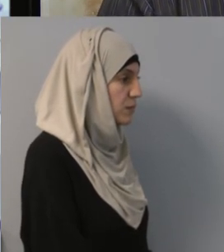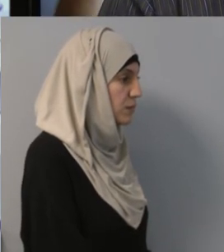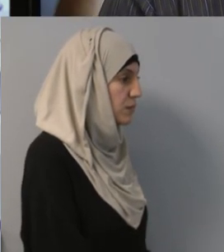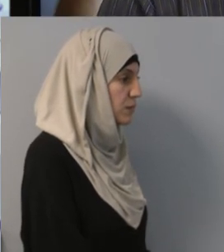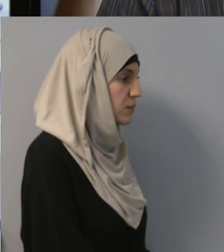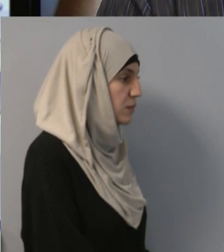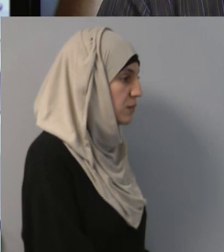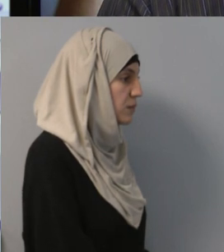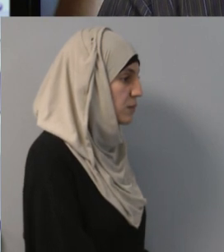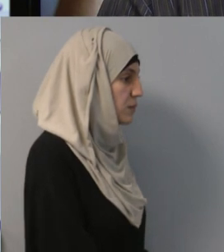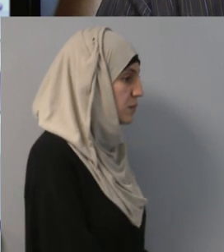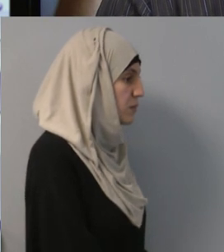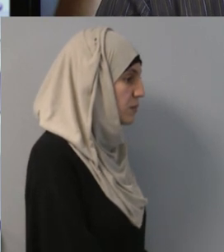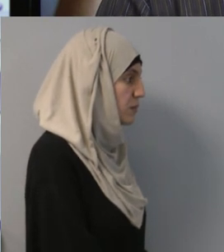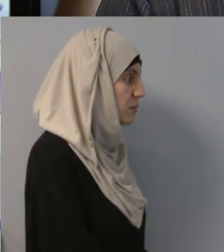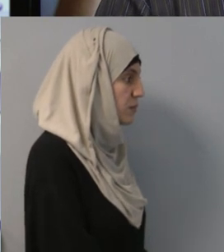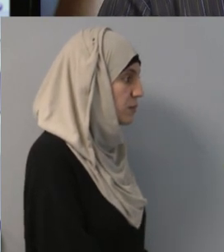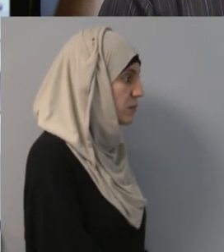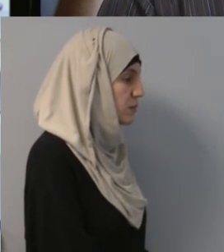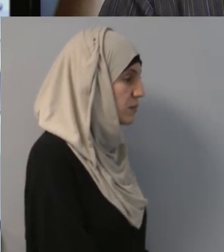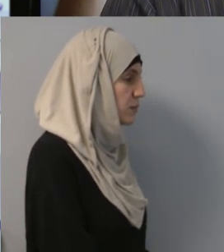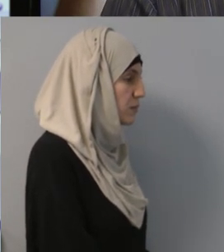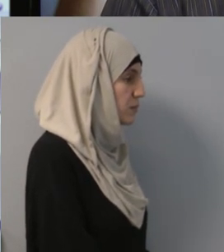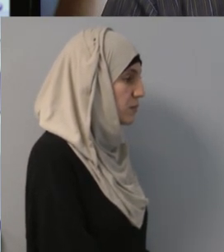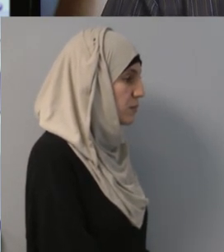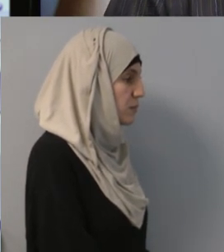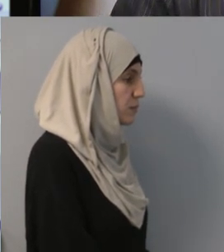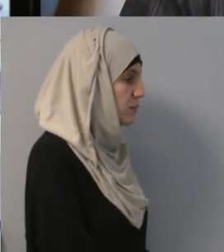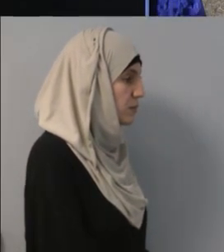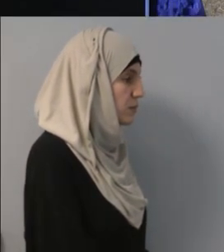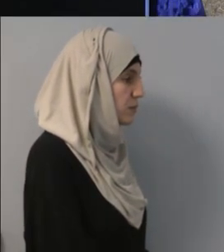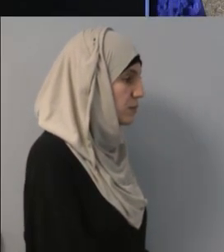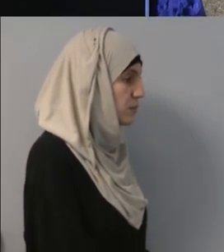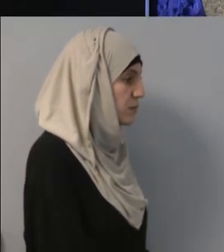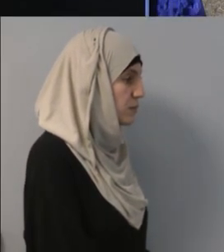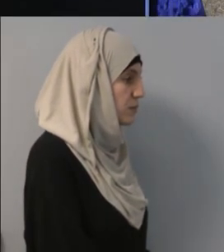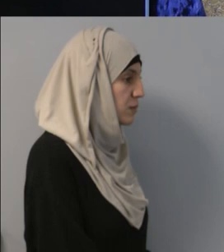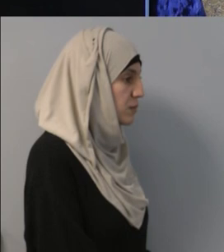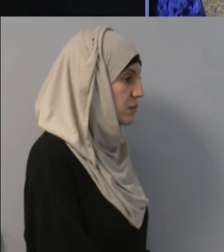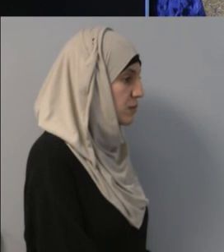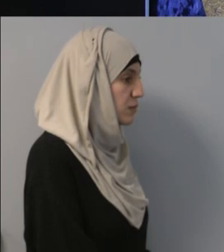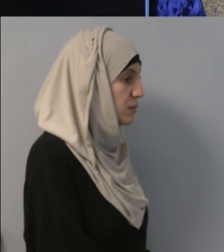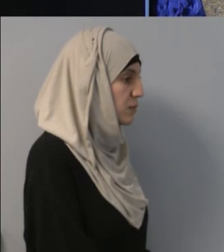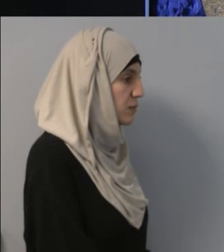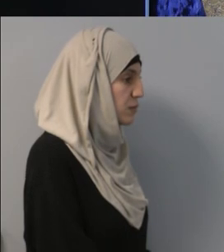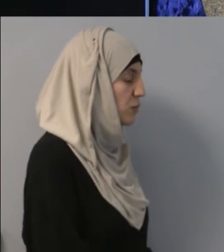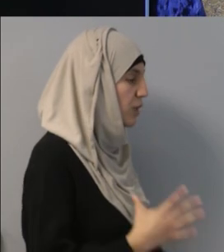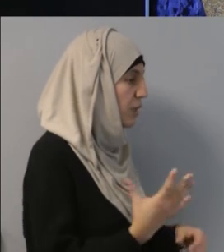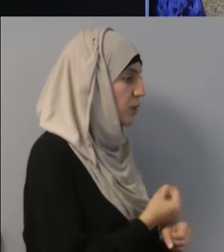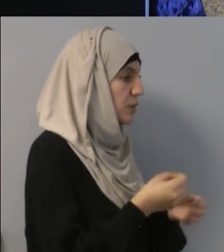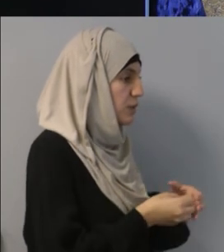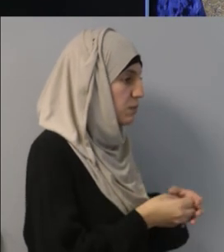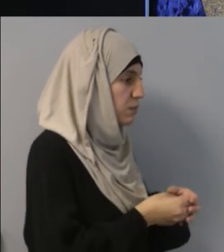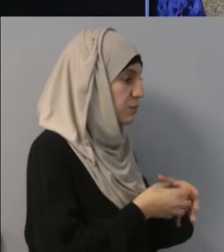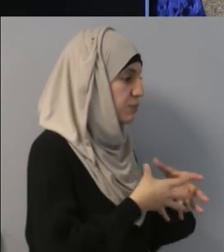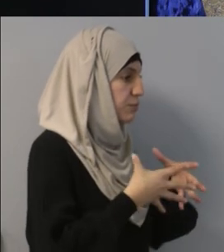C'est ça. Vous avez un travail sur le territoire national et au-delà, je crois. Oui, exactement. Donc, on a réussi à se développer